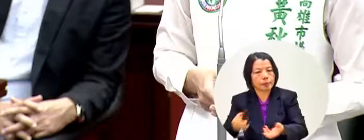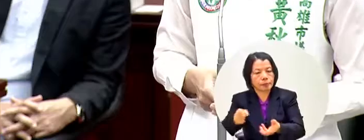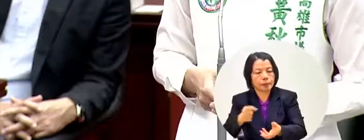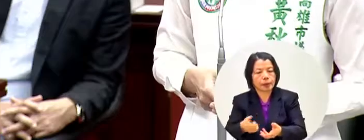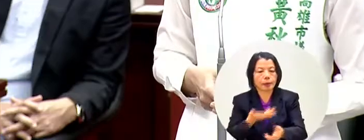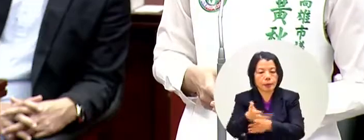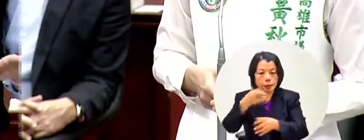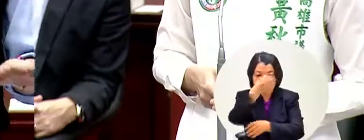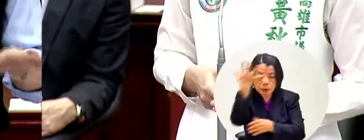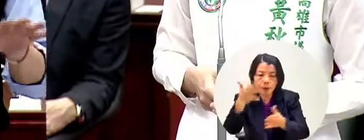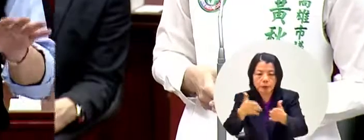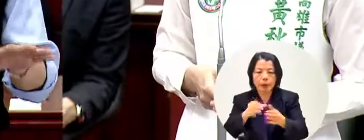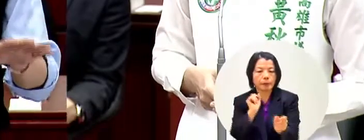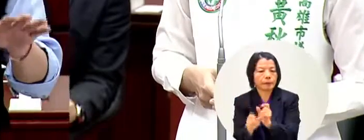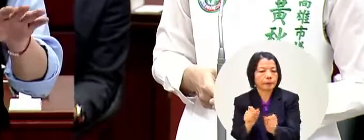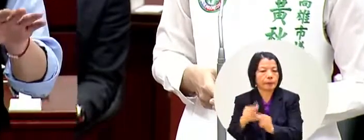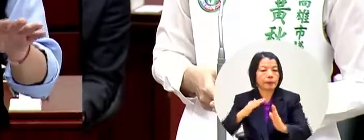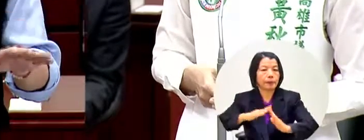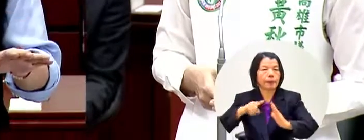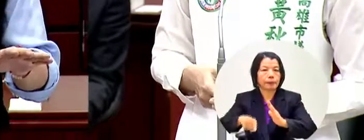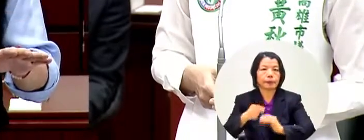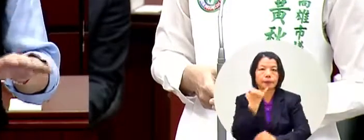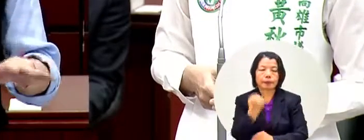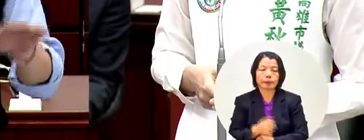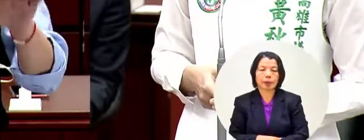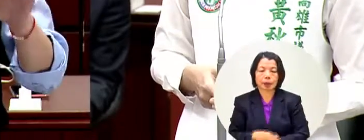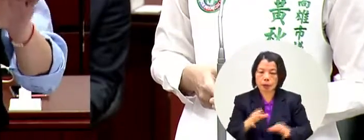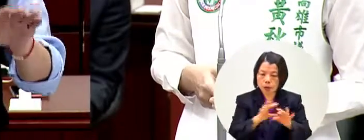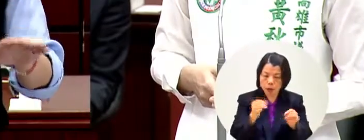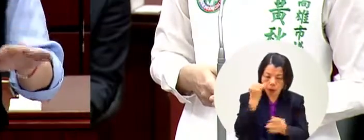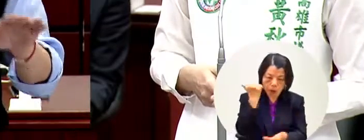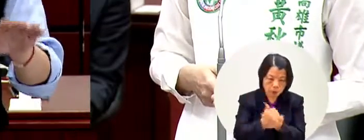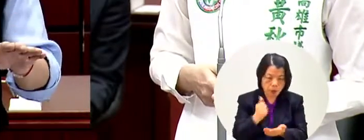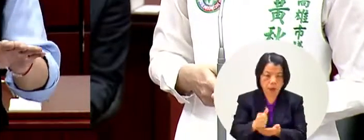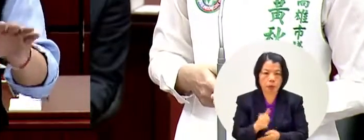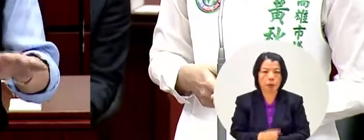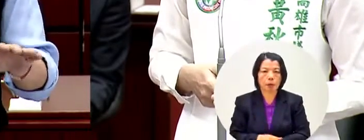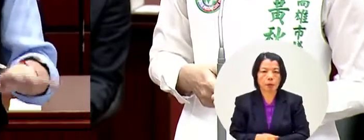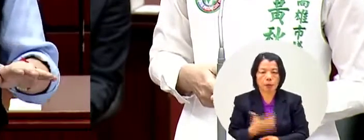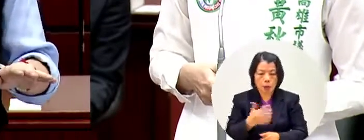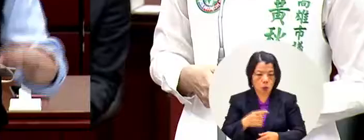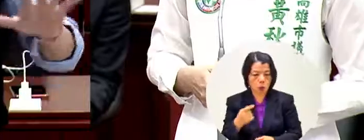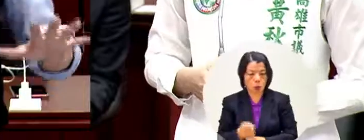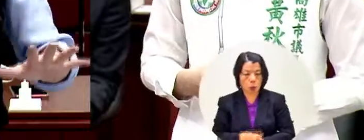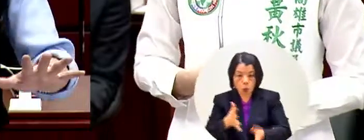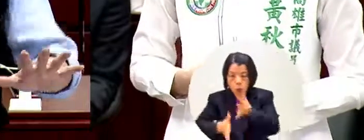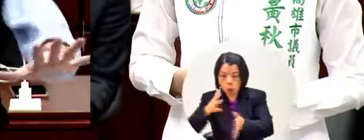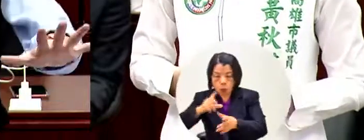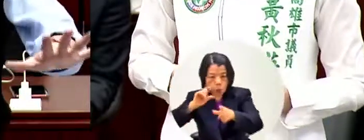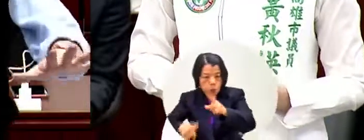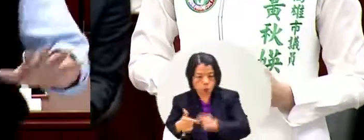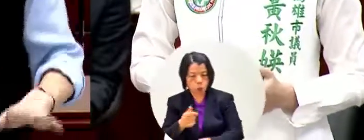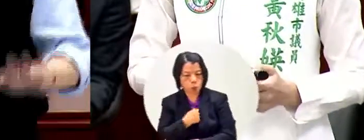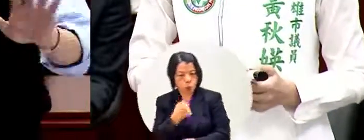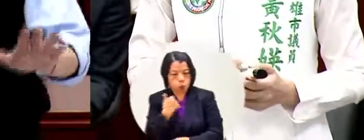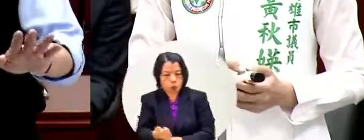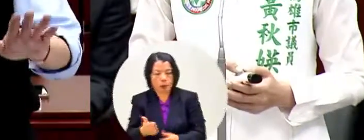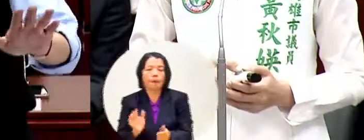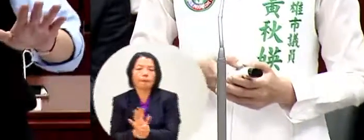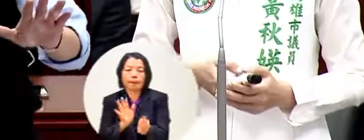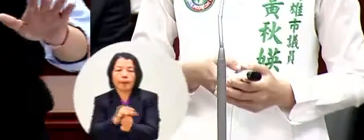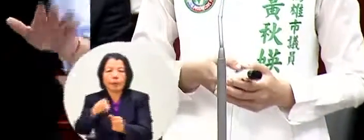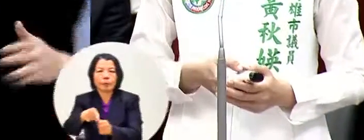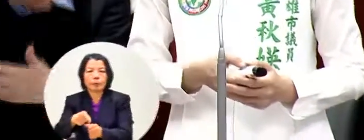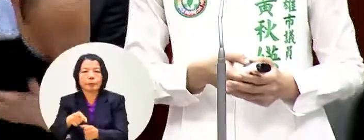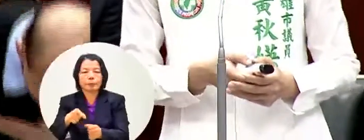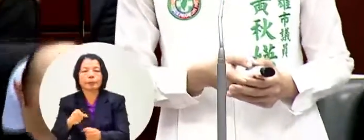都是我们将来要做的。 好吧，谢谢市长。谢谢。所以我相信刚刚市长的意思就是在未来在87期四地从化区里面，